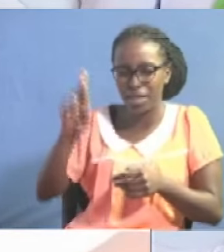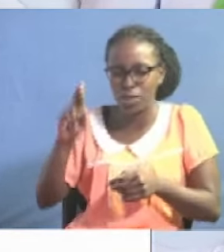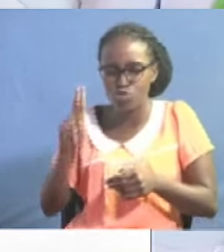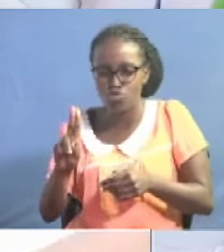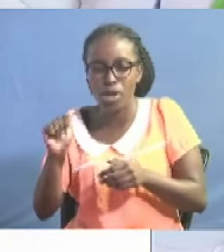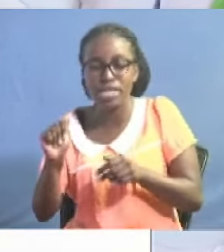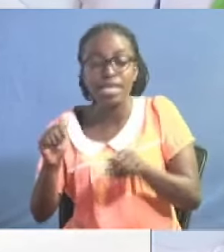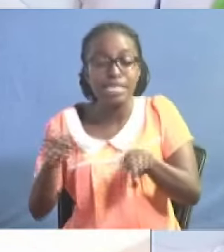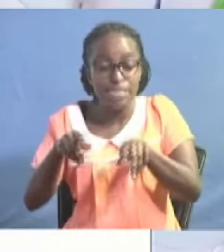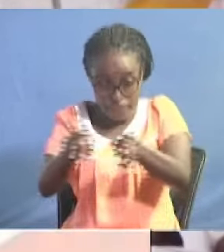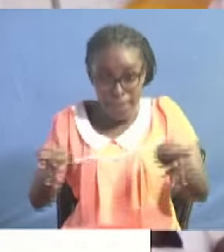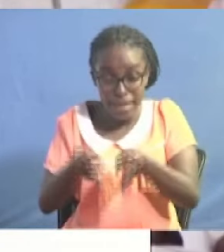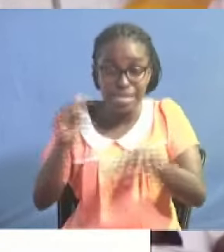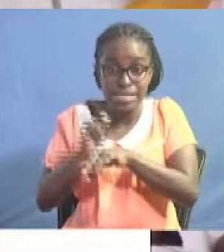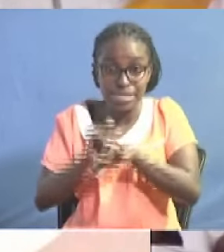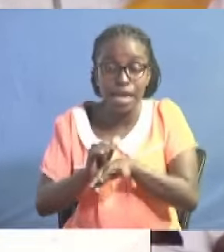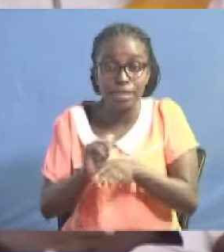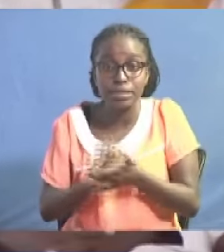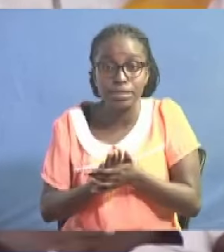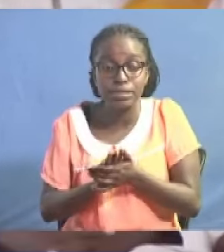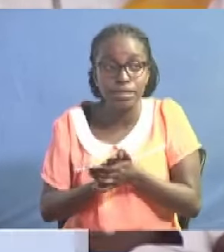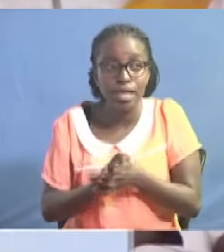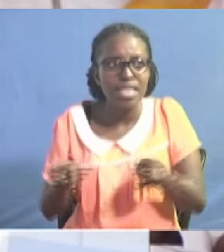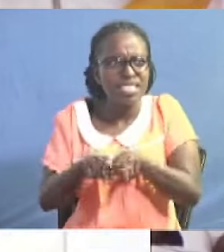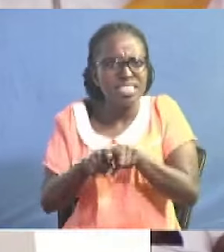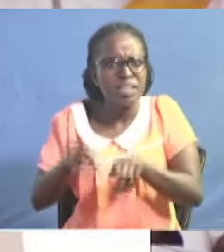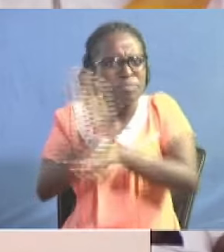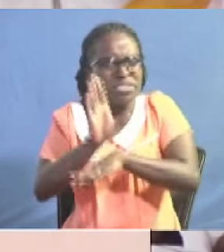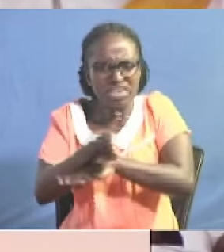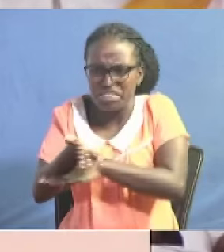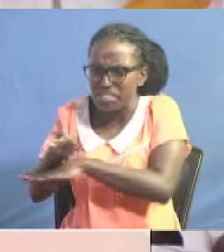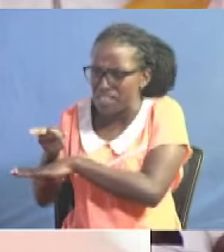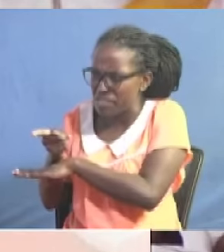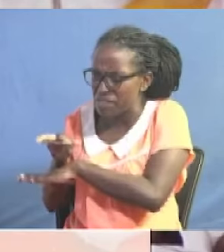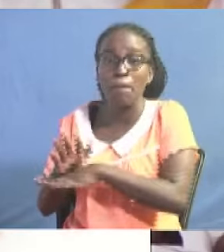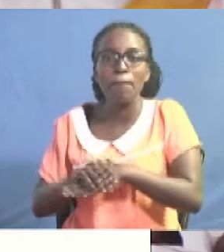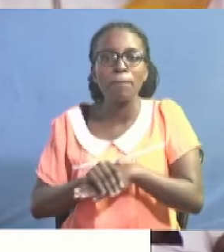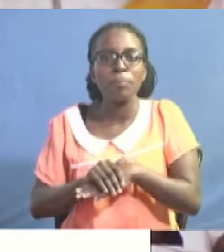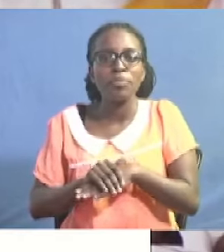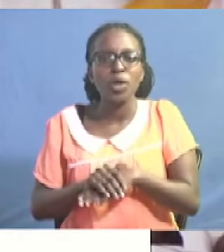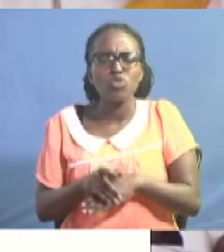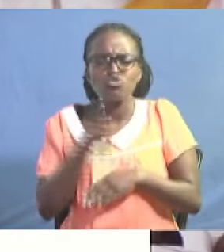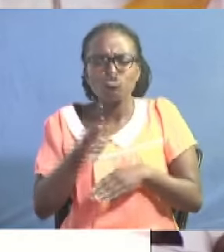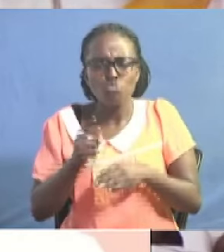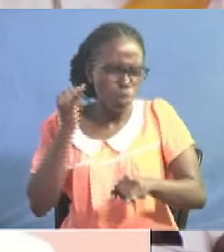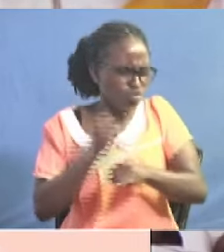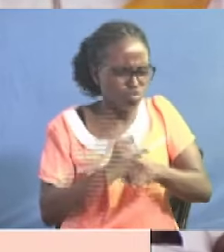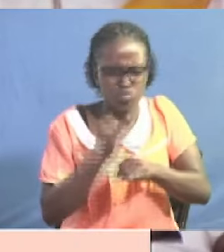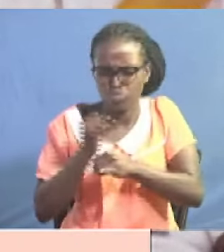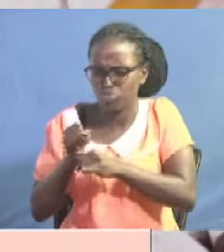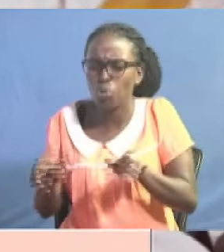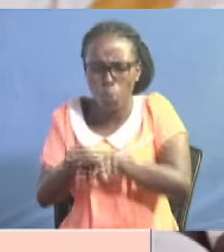sehemu zake za hapo awali. Kwa hivyo hii kanisa yenu mimi naona mmeng'ang'ana. Hey.